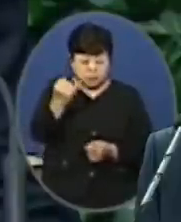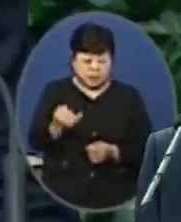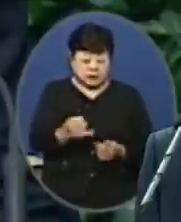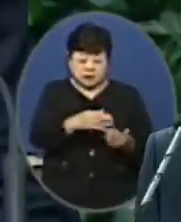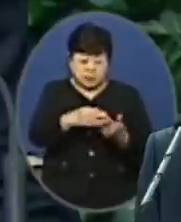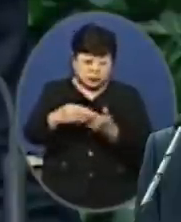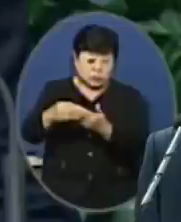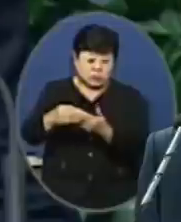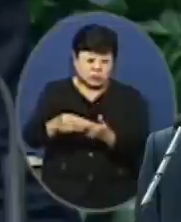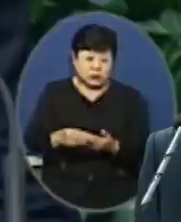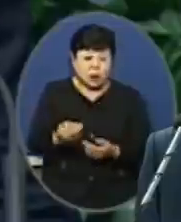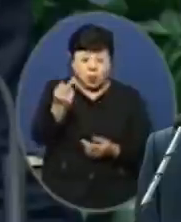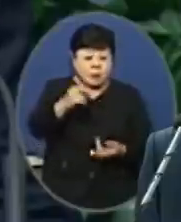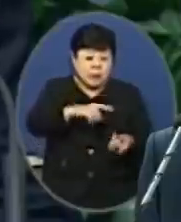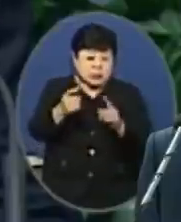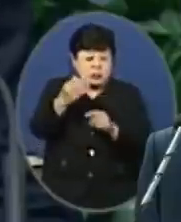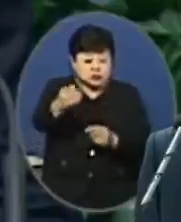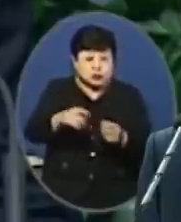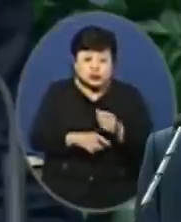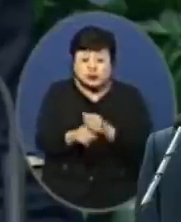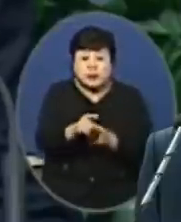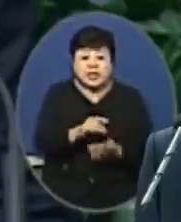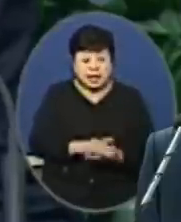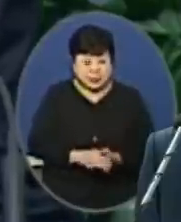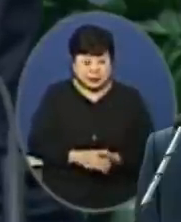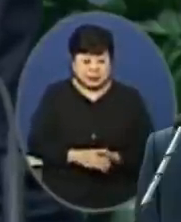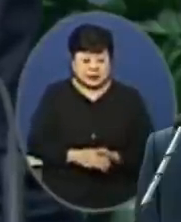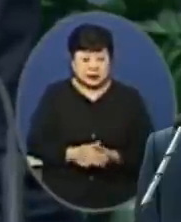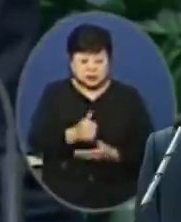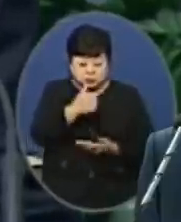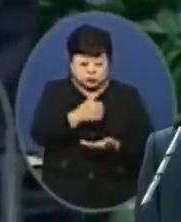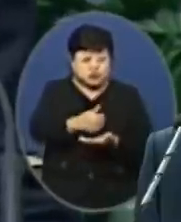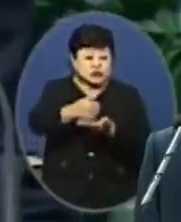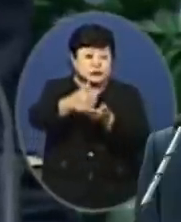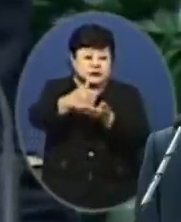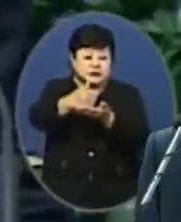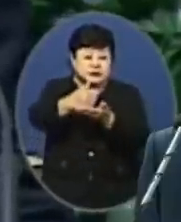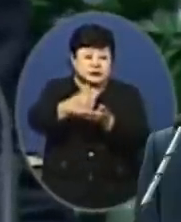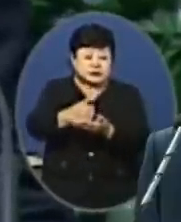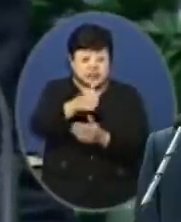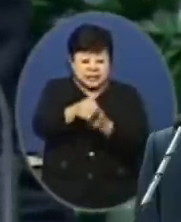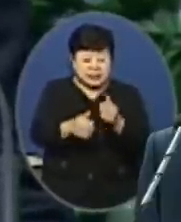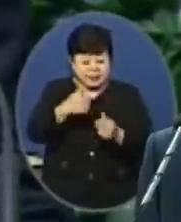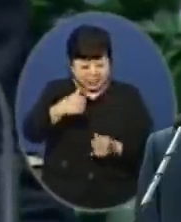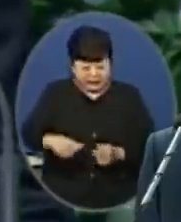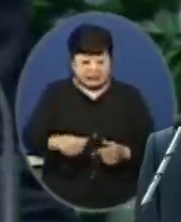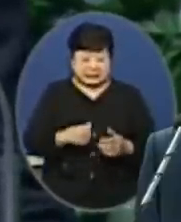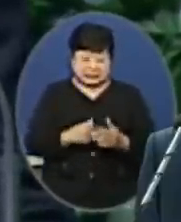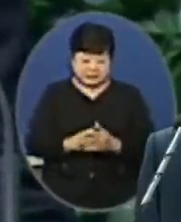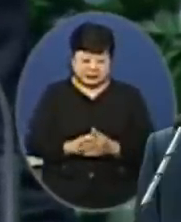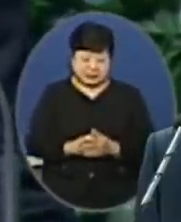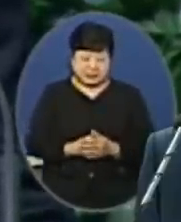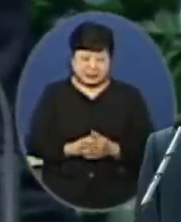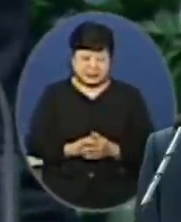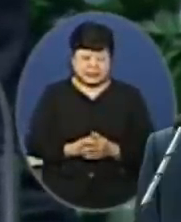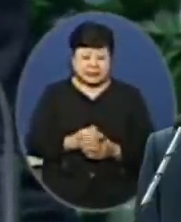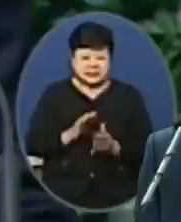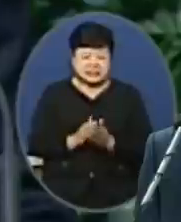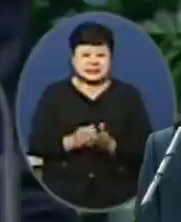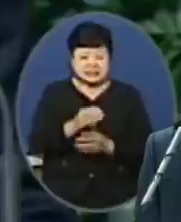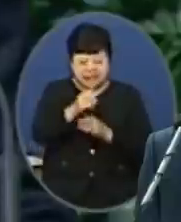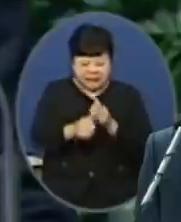가서 그를 살려놓습니까? 그것은 주님은 하나님의 아들이시고 친하나님이시고